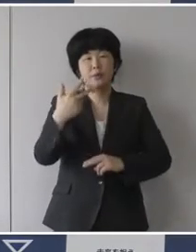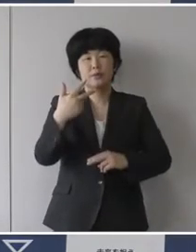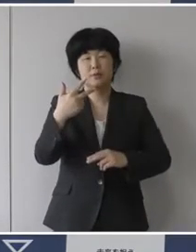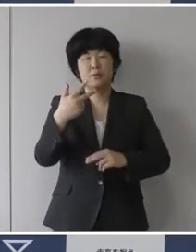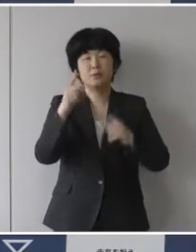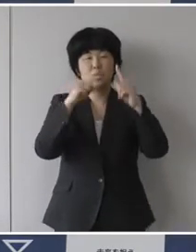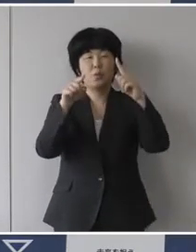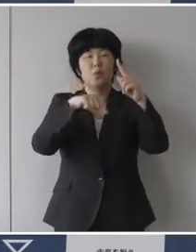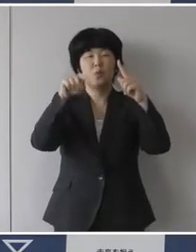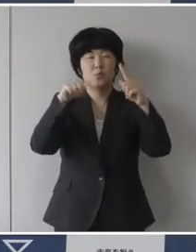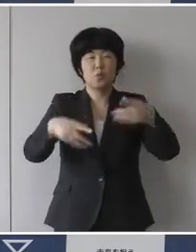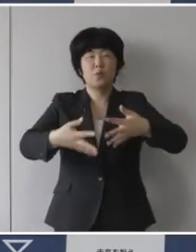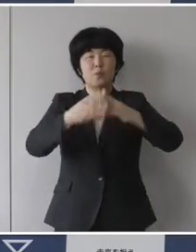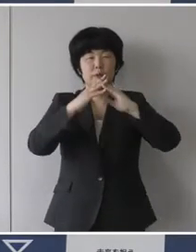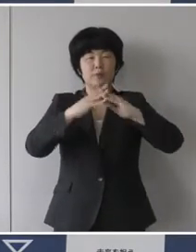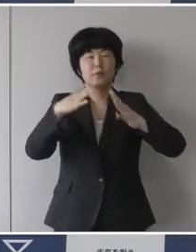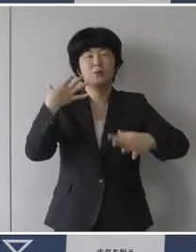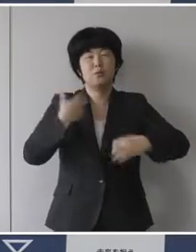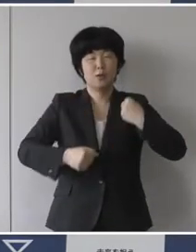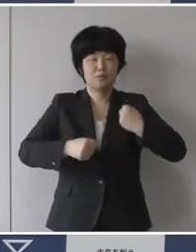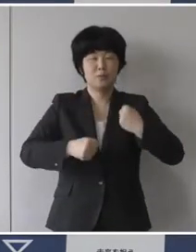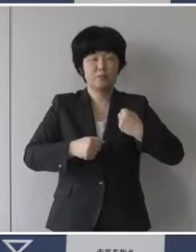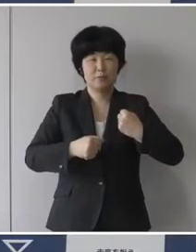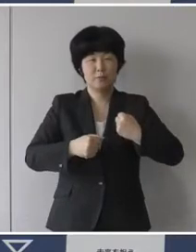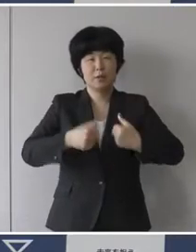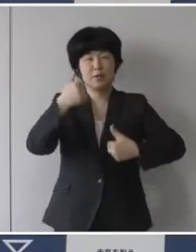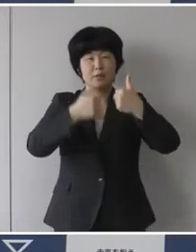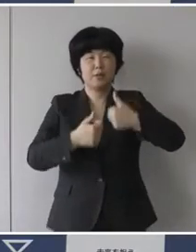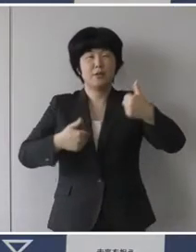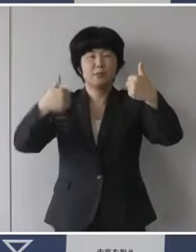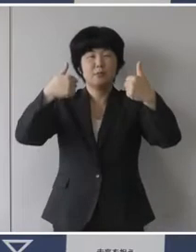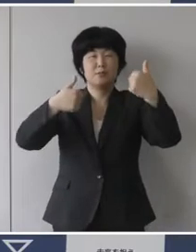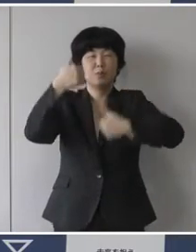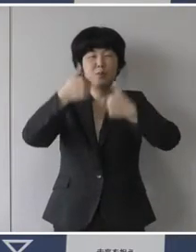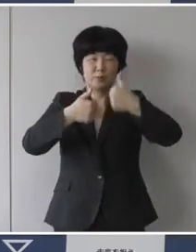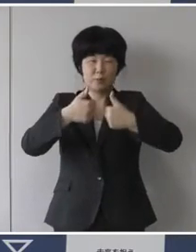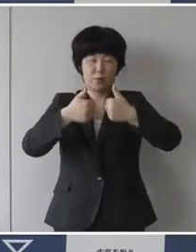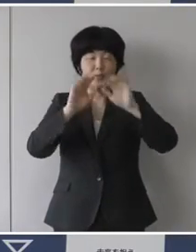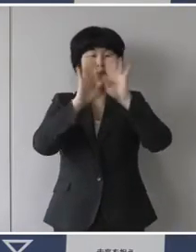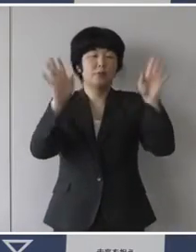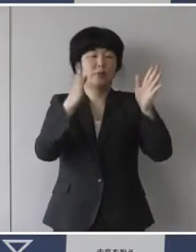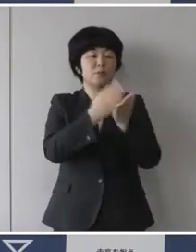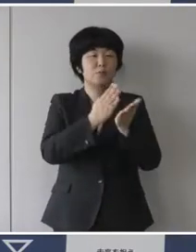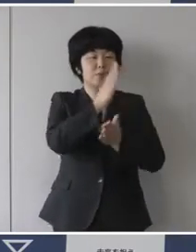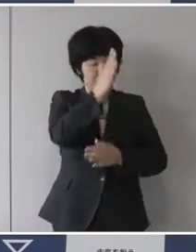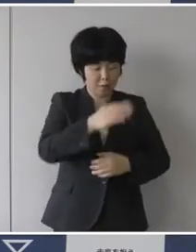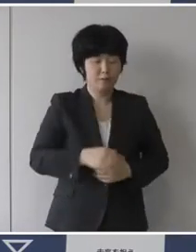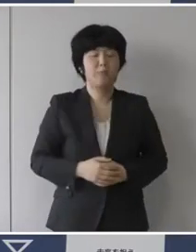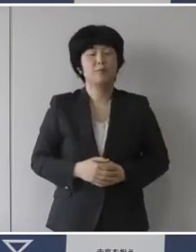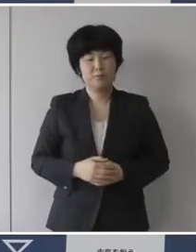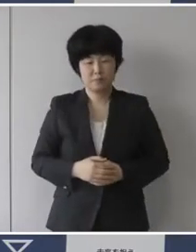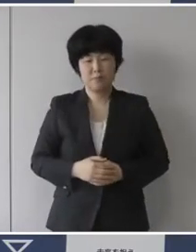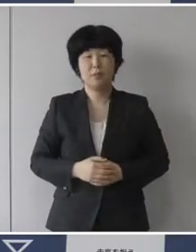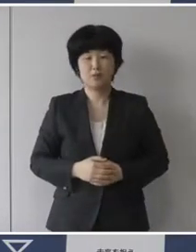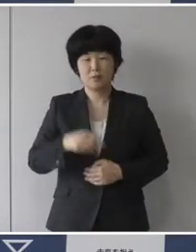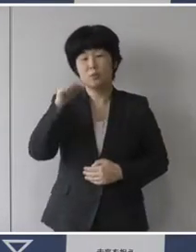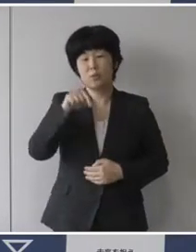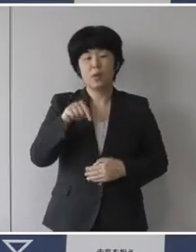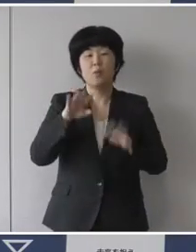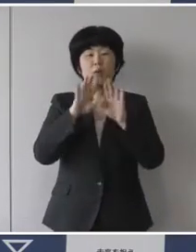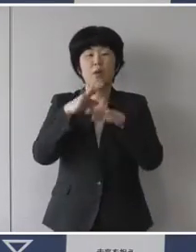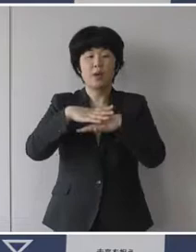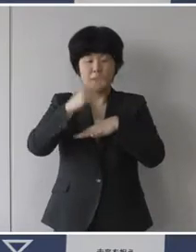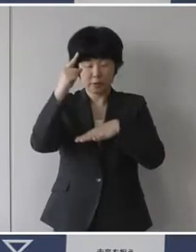築学生チャレンジコンペティションを開催します。にしまして、市長、お願いいたします。 はい、これ、初めての試みでありますけれ